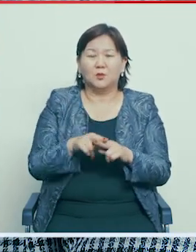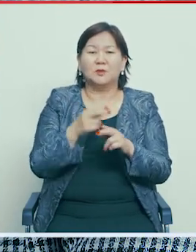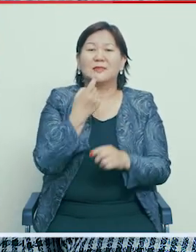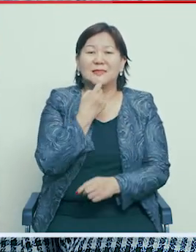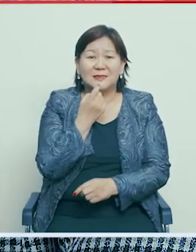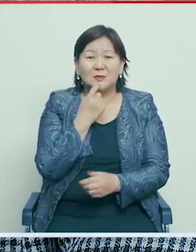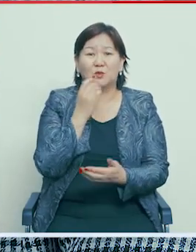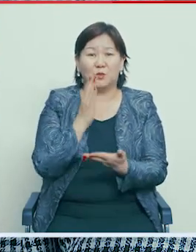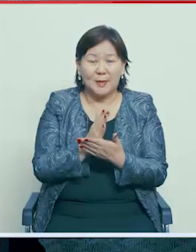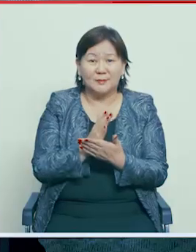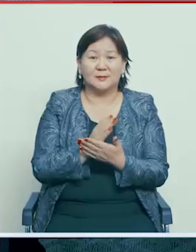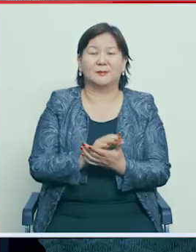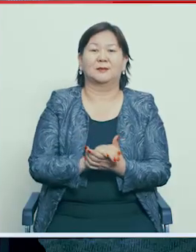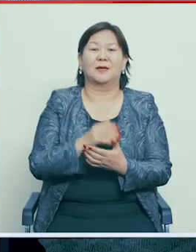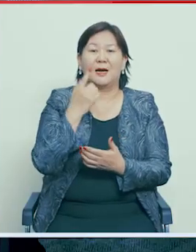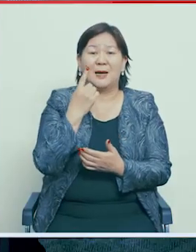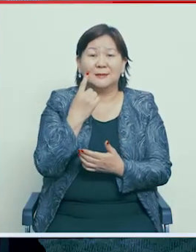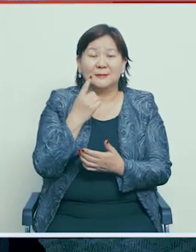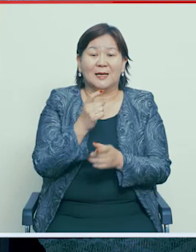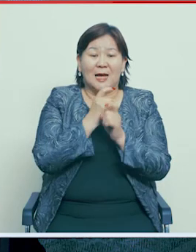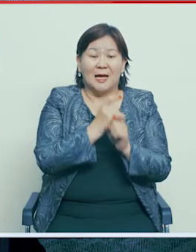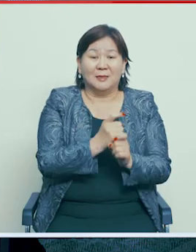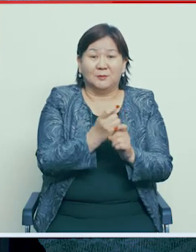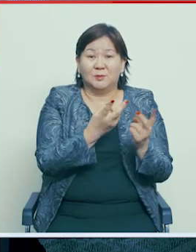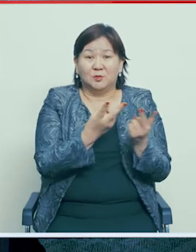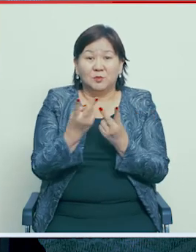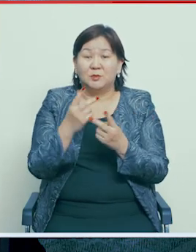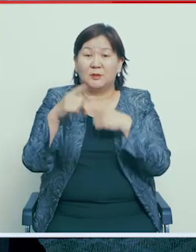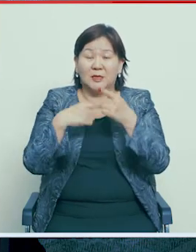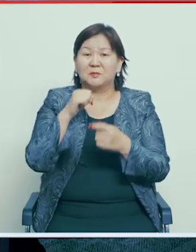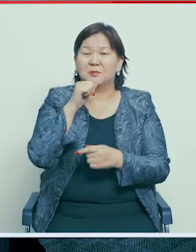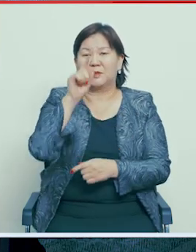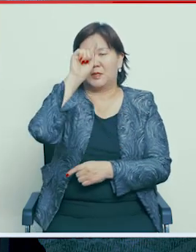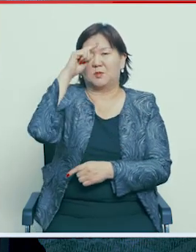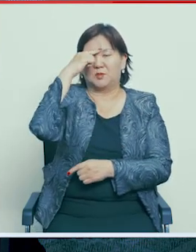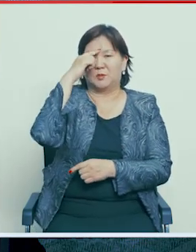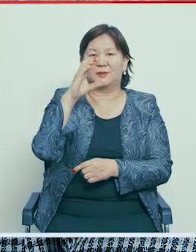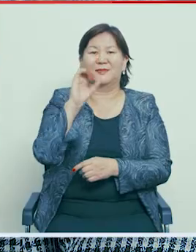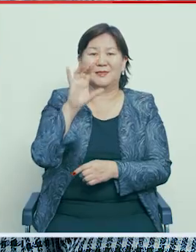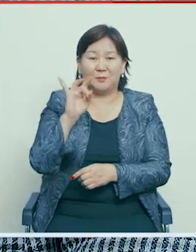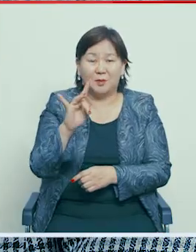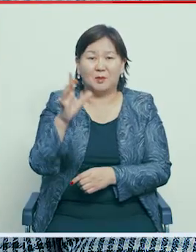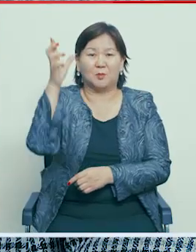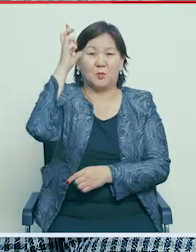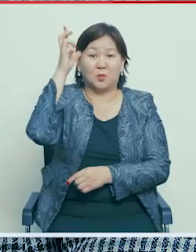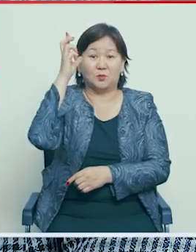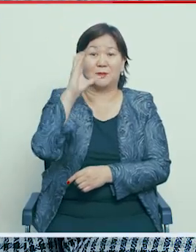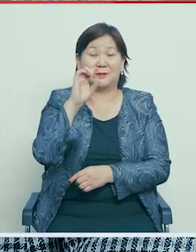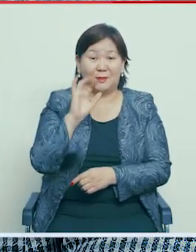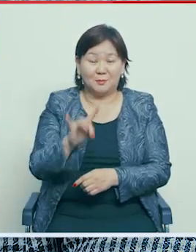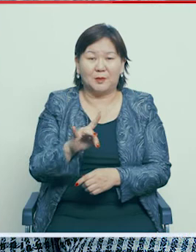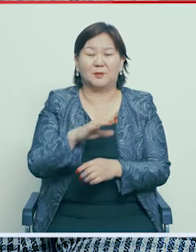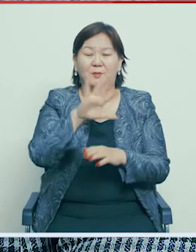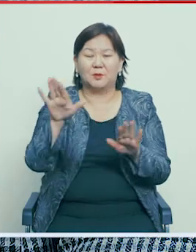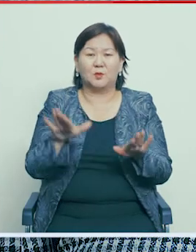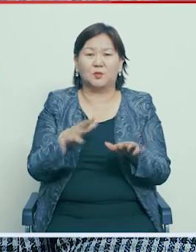хэцүү юм шиг одоо санагдчихсэн. За ганц энэ халамж үйлчлэгээний байгууллага дээр ч ярих биш, өрүүн эрүүл мэндийн салбар байна, боловсролын салбар ч гэсэн одоо бидний хүүхдүүдийн